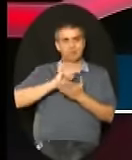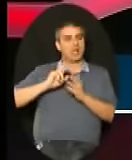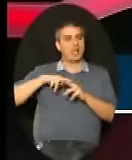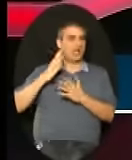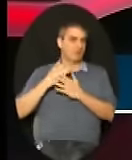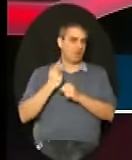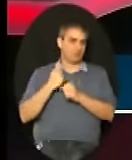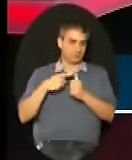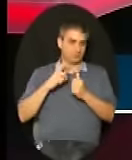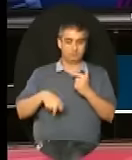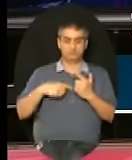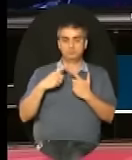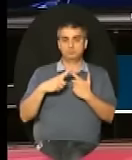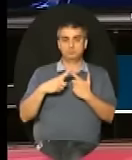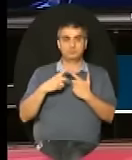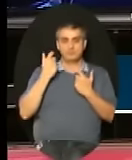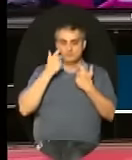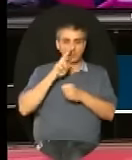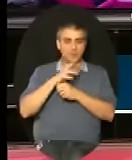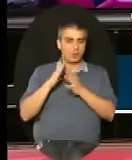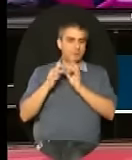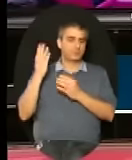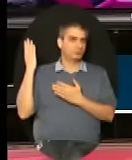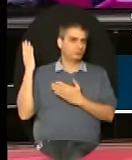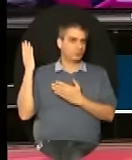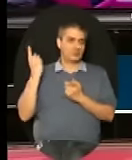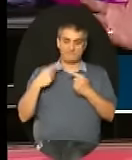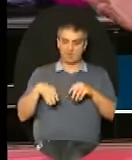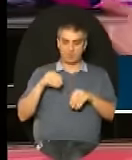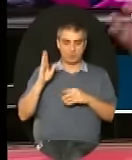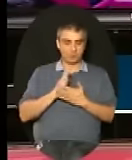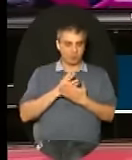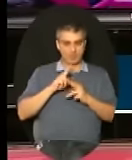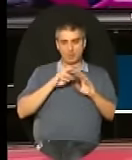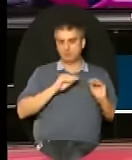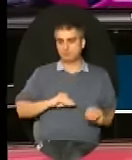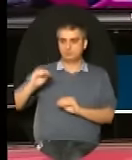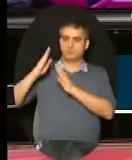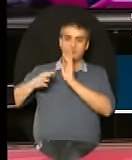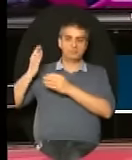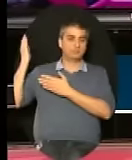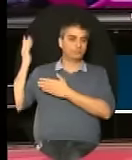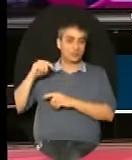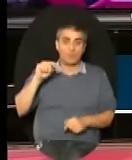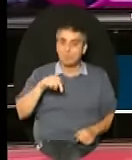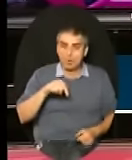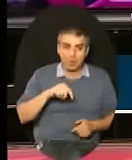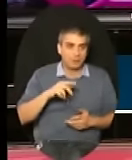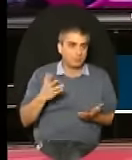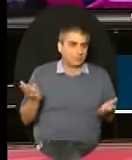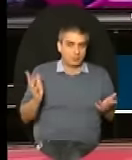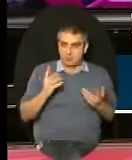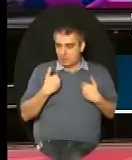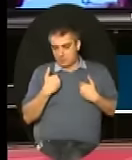מעשה. הדבר השני, זה נעשה עם פיקוח של בית משפט. ועדת הבחירות קובעת, ואחר כך זה עובר לבית משפט. כאן זה אוי לי מייצרי,